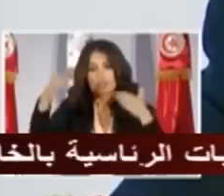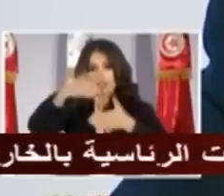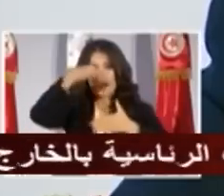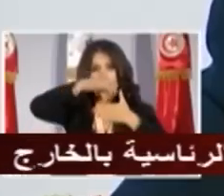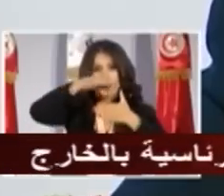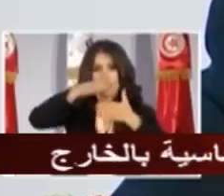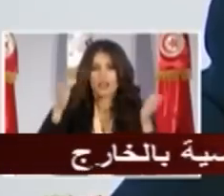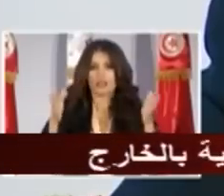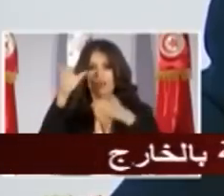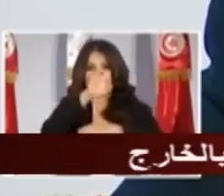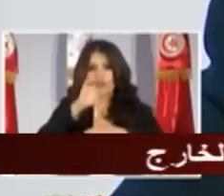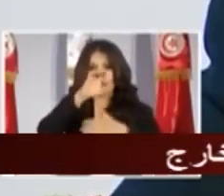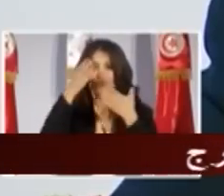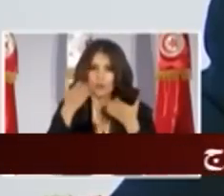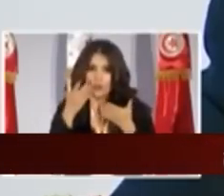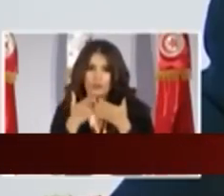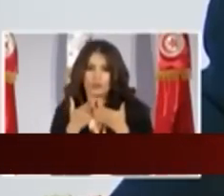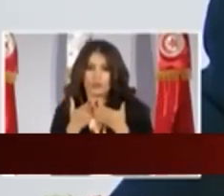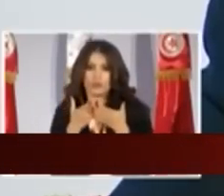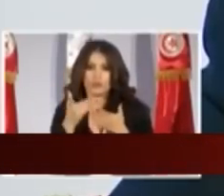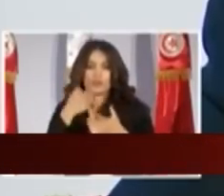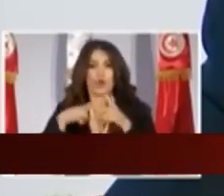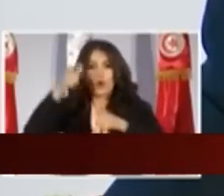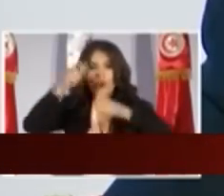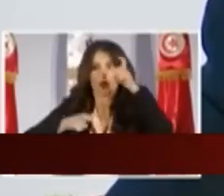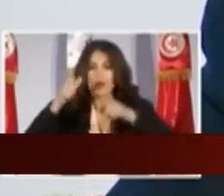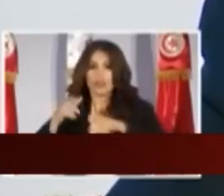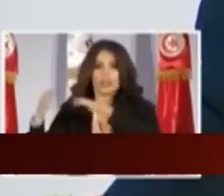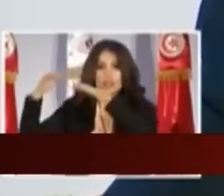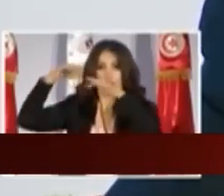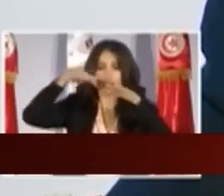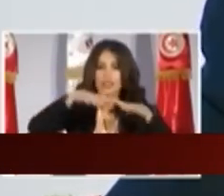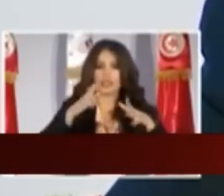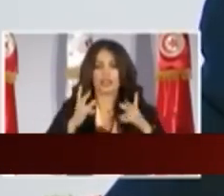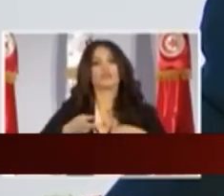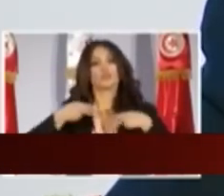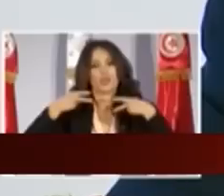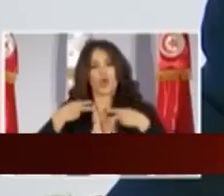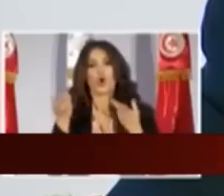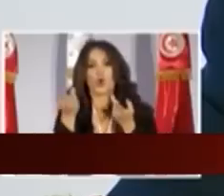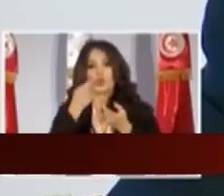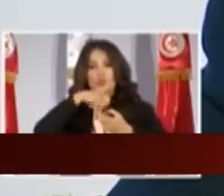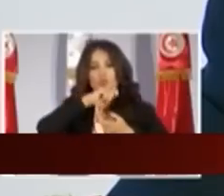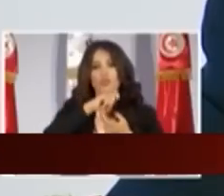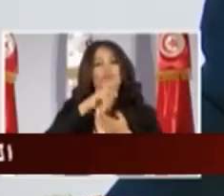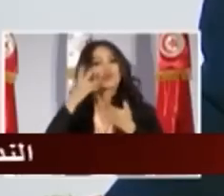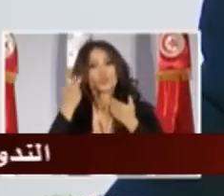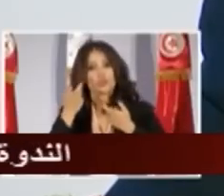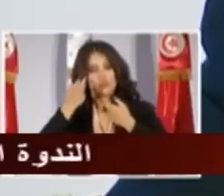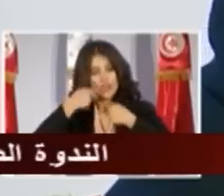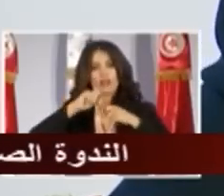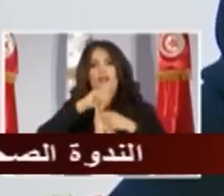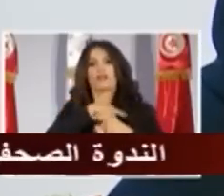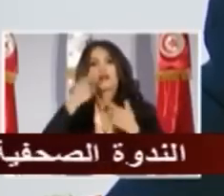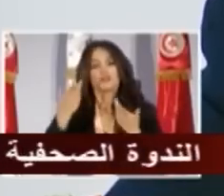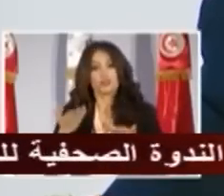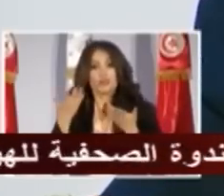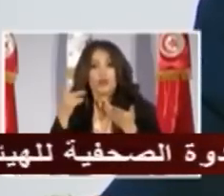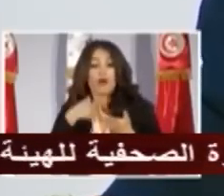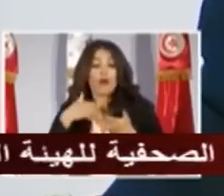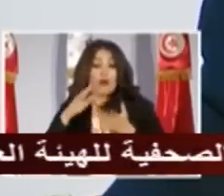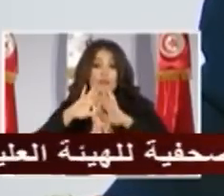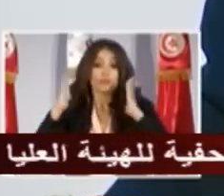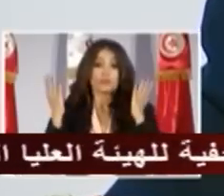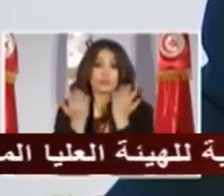والحاق اه التونسيين المقيمين في استراليا بمكتب سيدني الوضعيه هذه مش